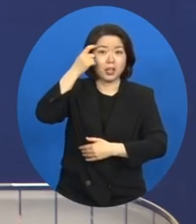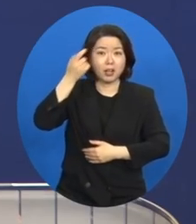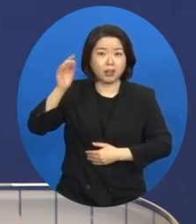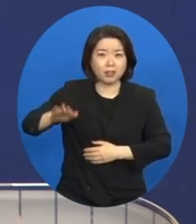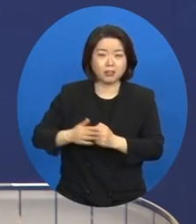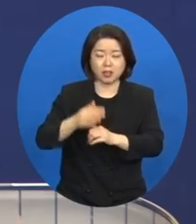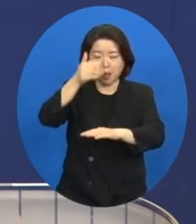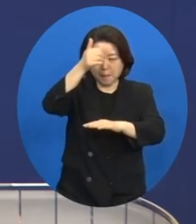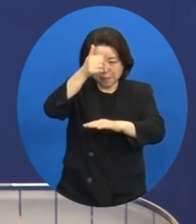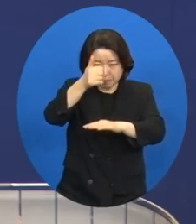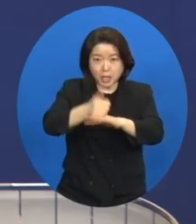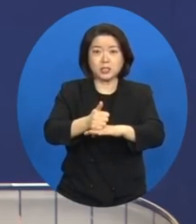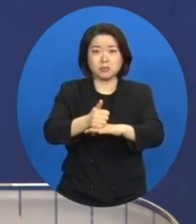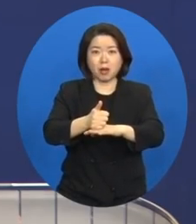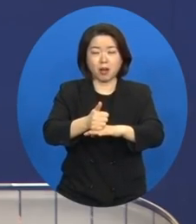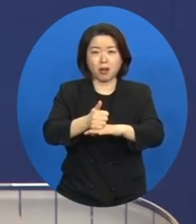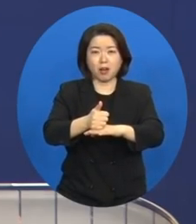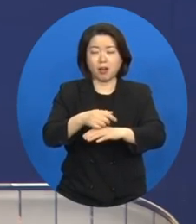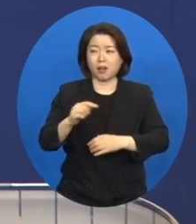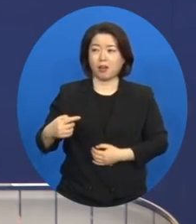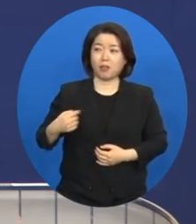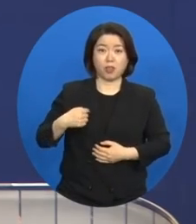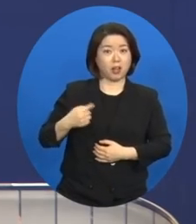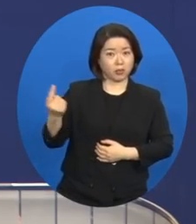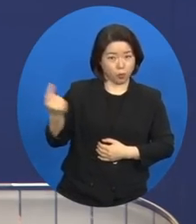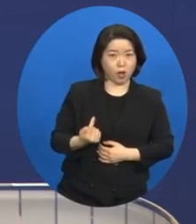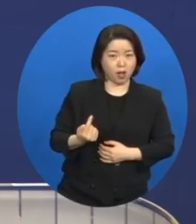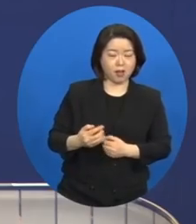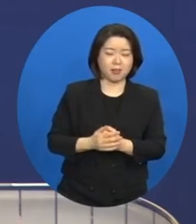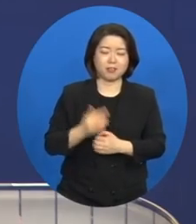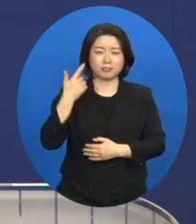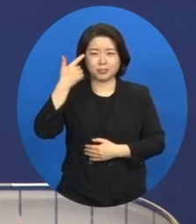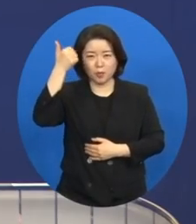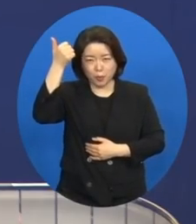주차를 지나고 나서 저에게 찾아왔어요. 목사님,